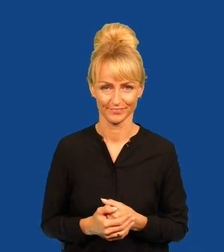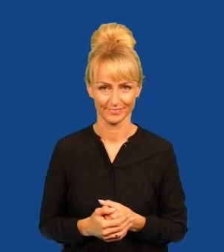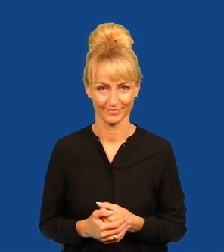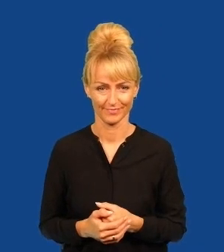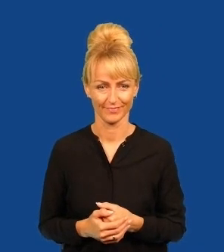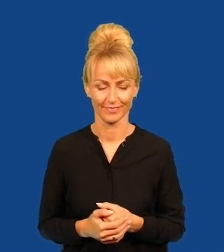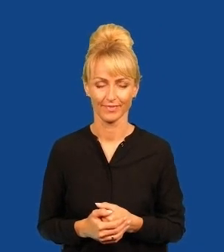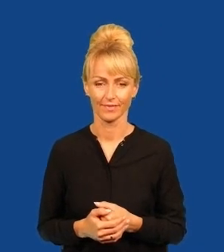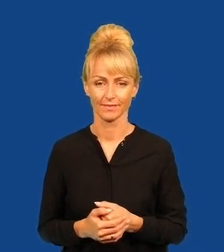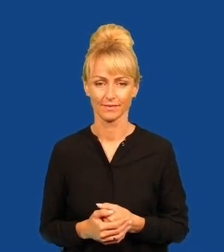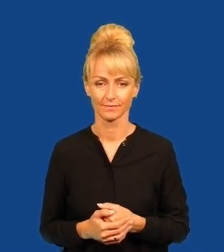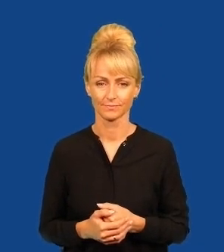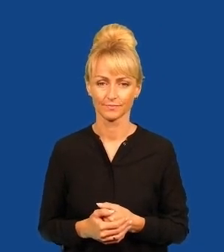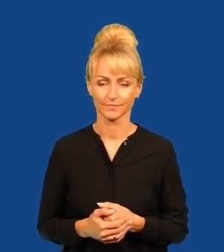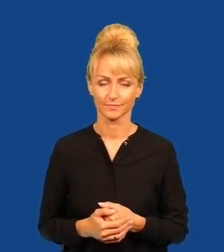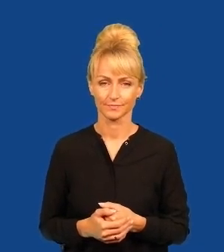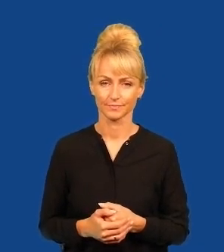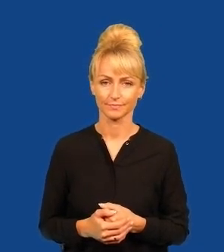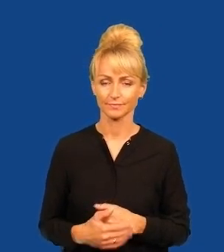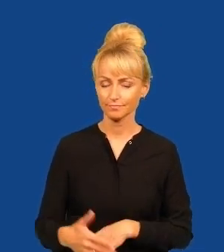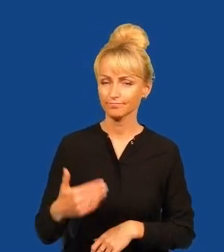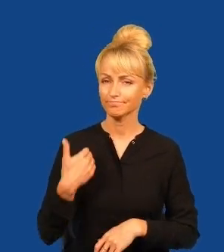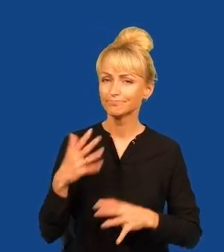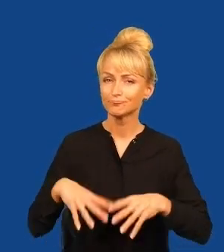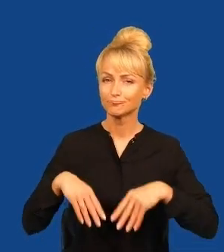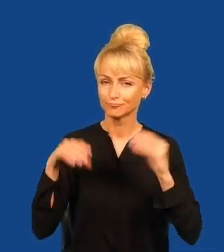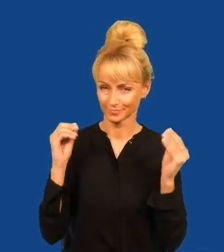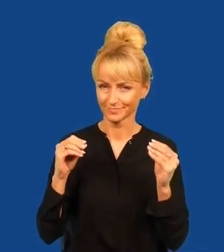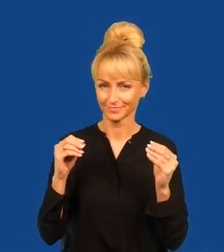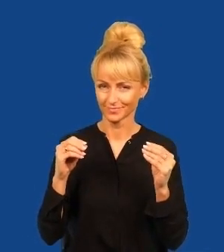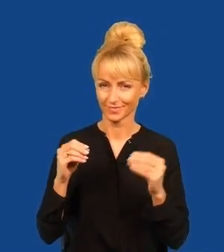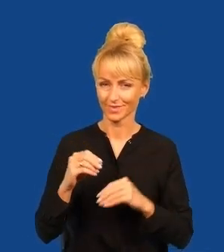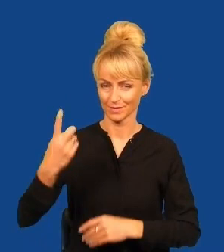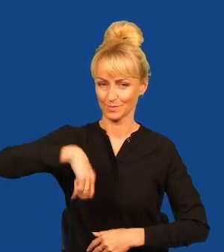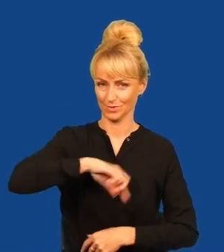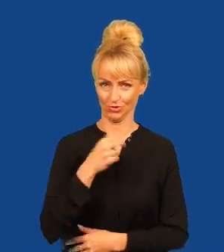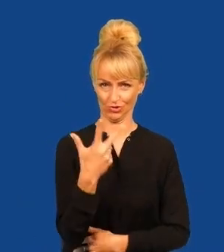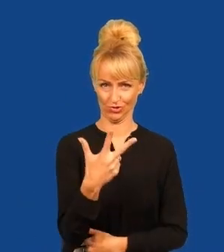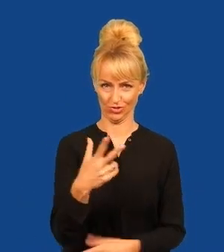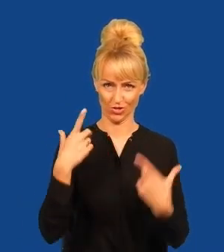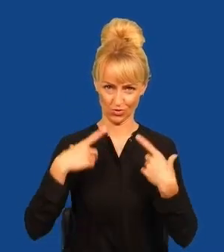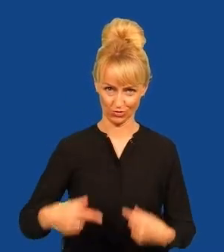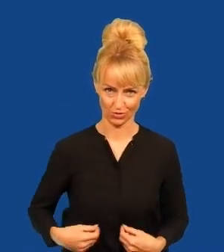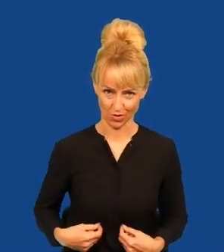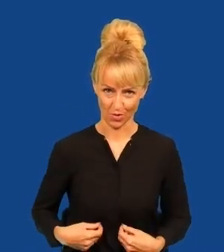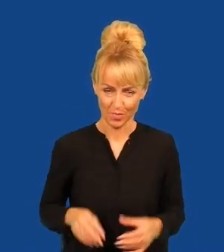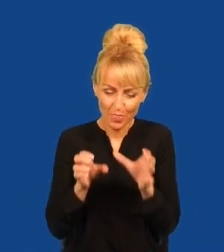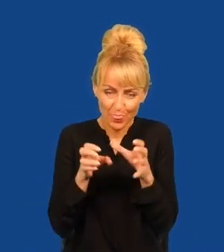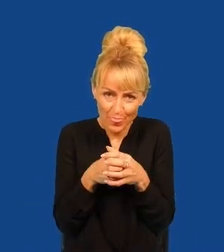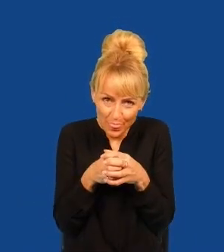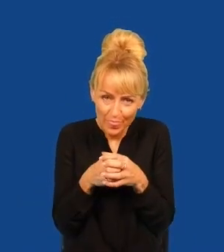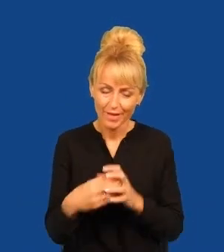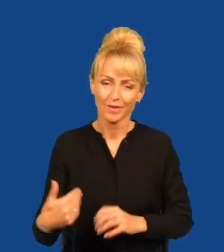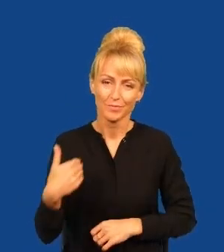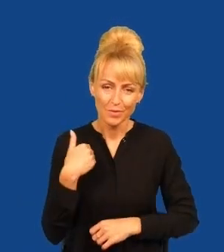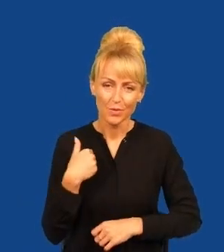spotykają. Jak widzieliście na początku, było nas 3 osoby. I projektowaliśmy sobie szczęśliwie w naszym małym laboratorium.